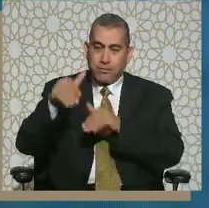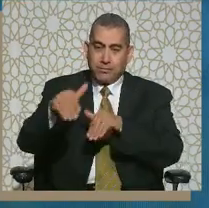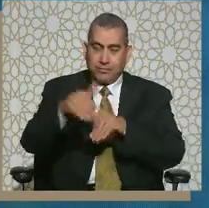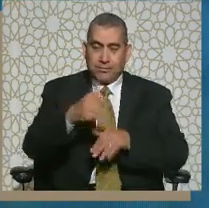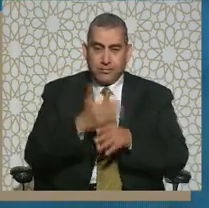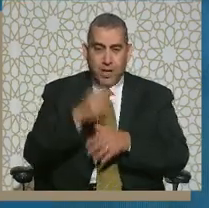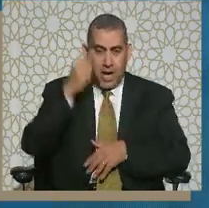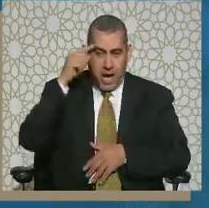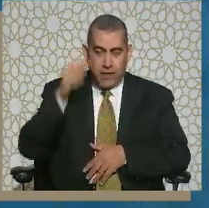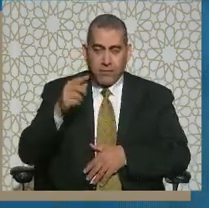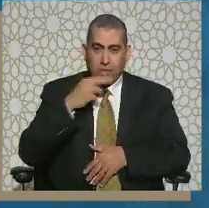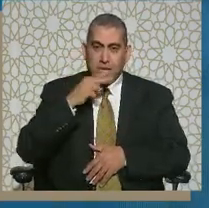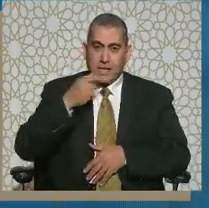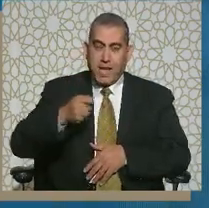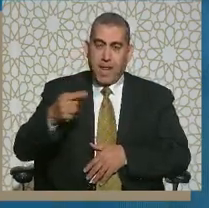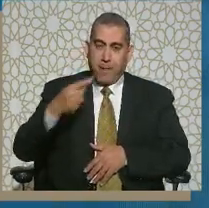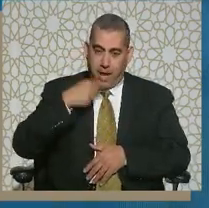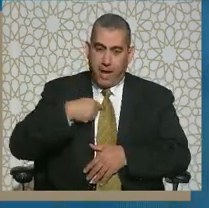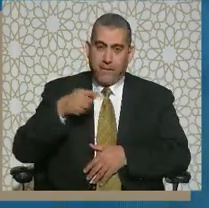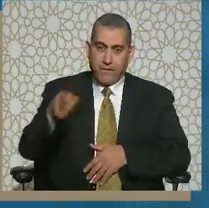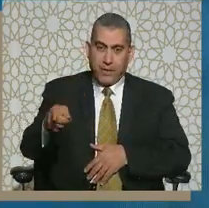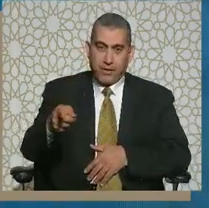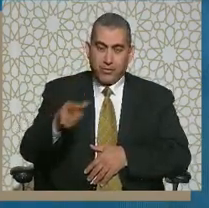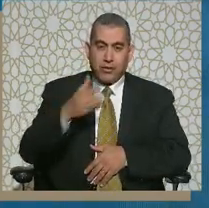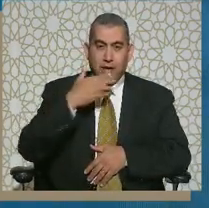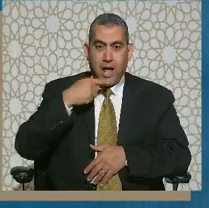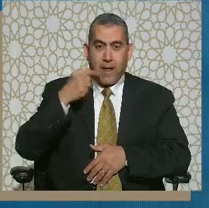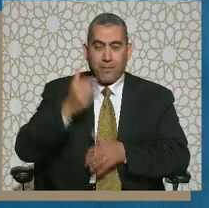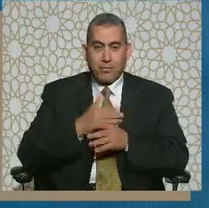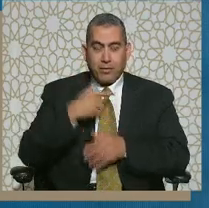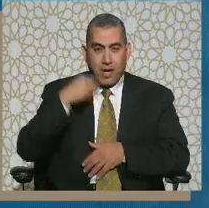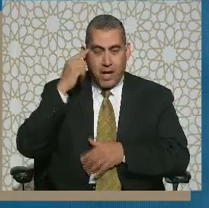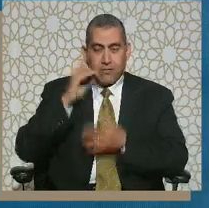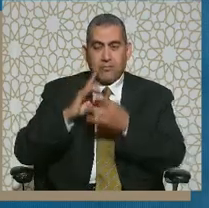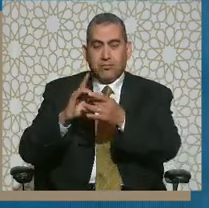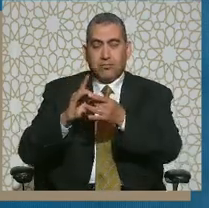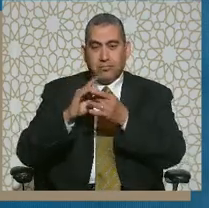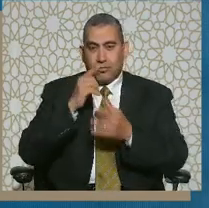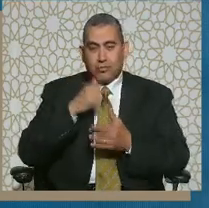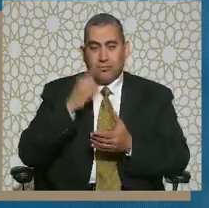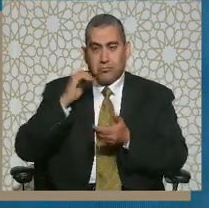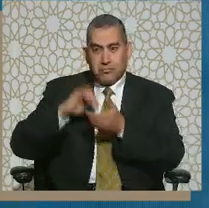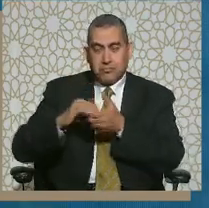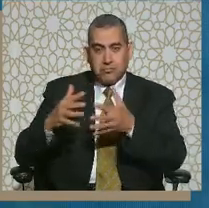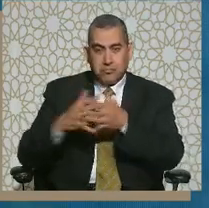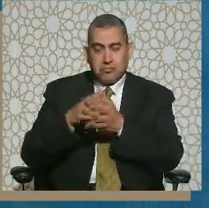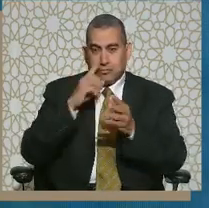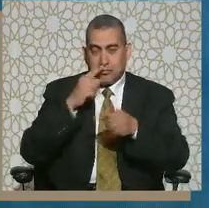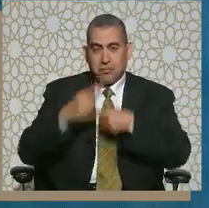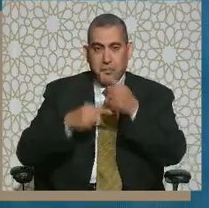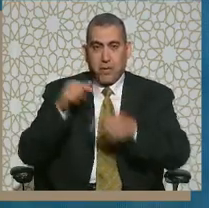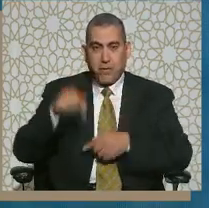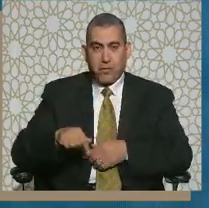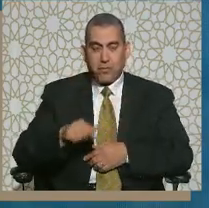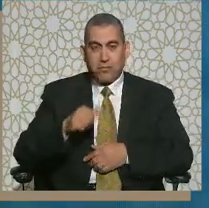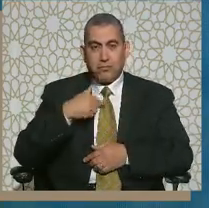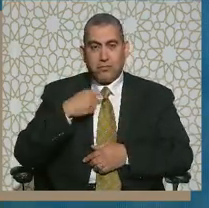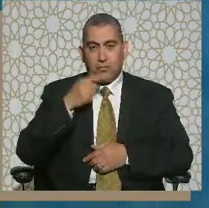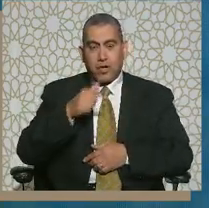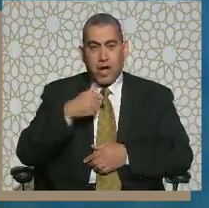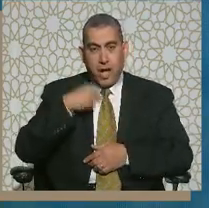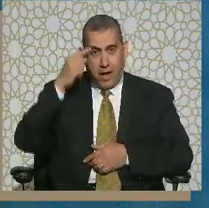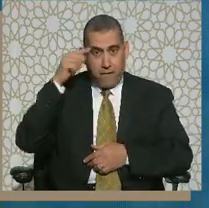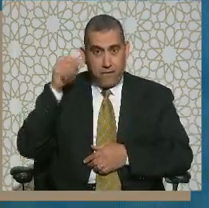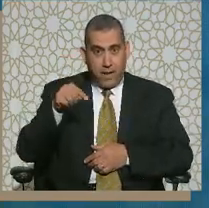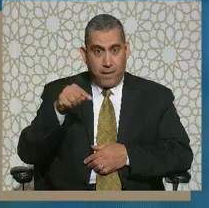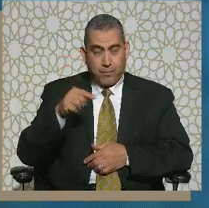عارفين ان هم بيرضوا علينا السلام وبنسلم عليهم عشان نفهم من العلاقه دايمه بينا وبينهم و دوت لما نفهمه